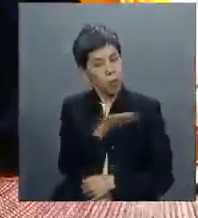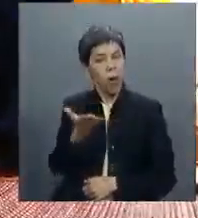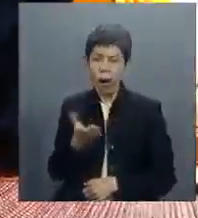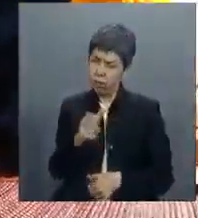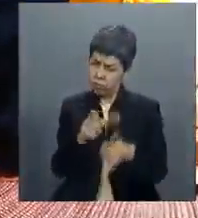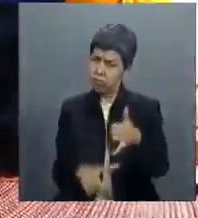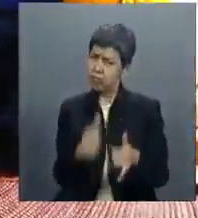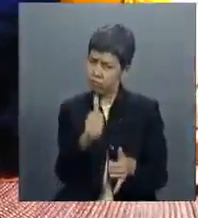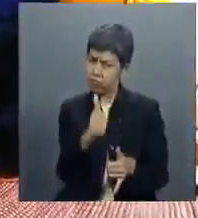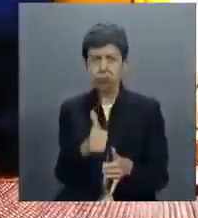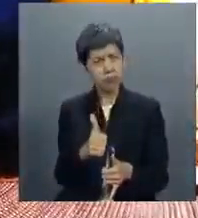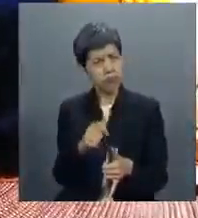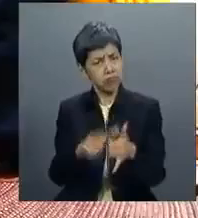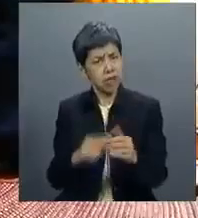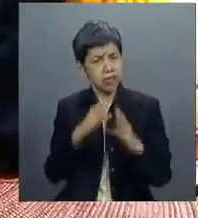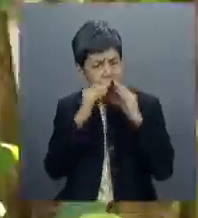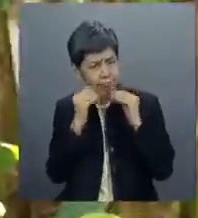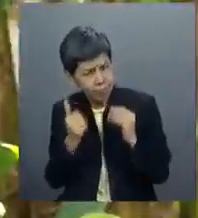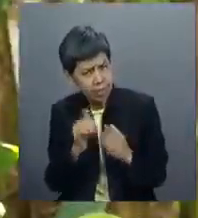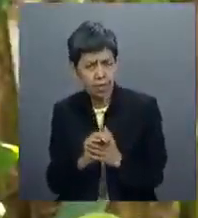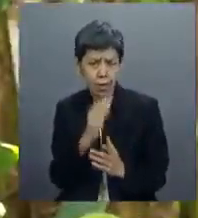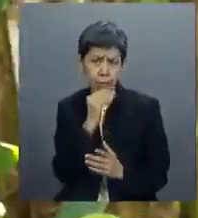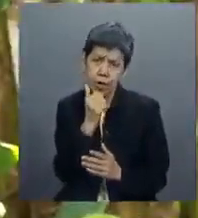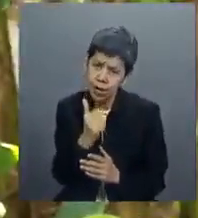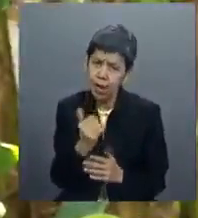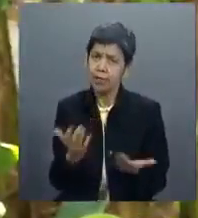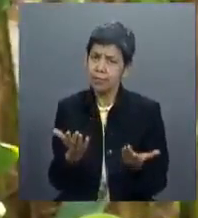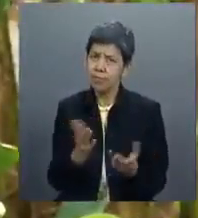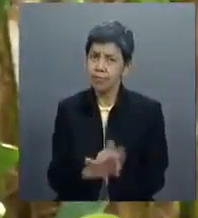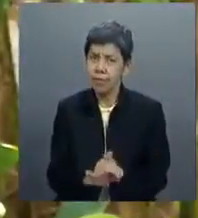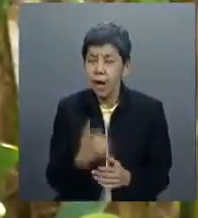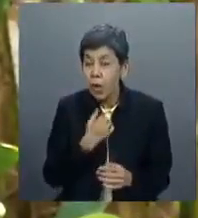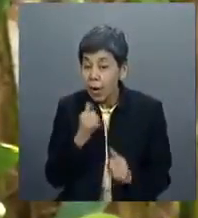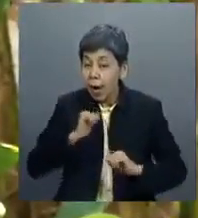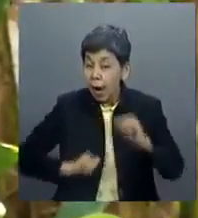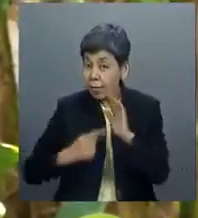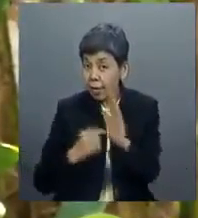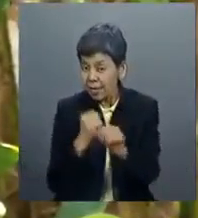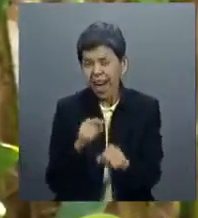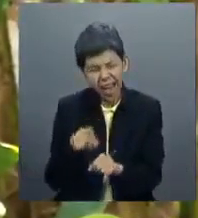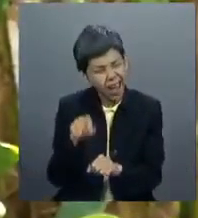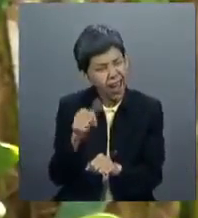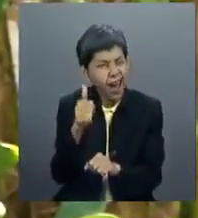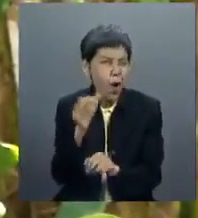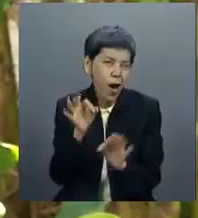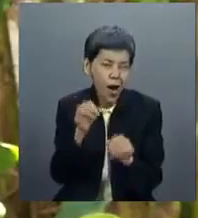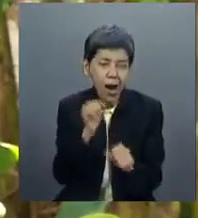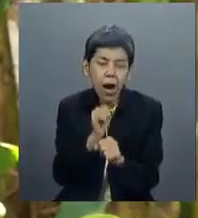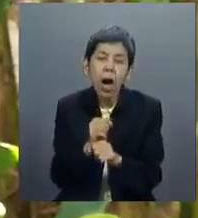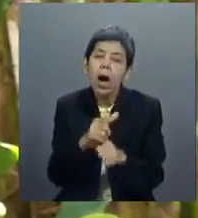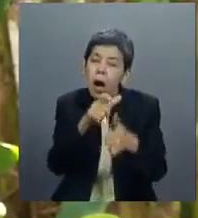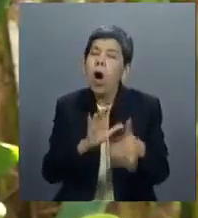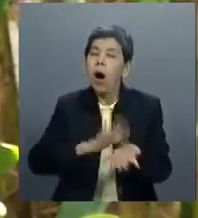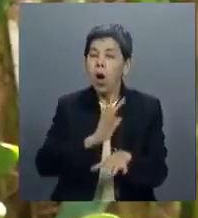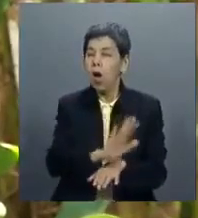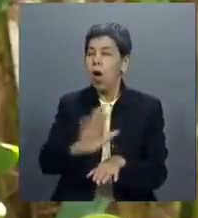นูมีอันนี้น่ารักหนูยิ้มอันนี้เสียงหนูเพราะเฮ้ยเวลาหนูแสดงท่าทางเนี่ยใช่เลยอย่างเงี้ยเอาความเป็นธรรมชาติ